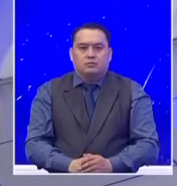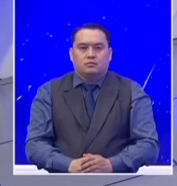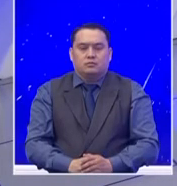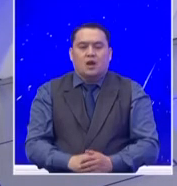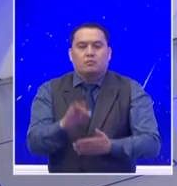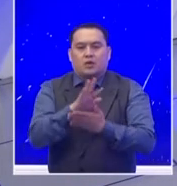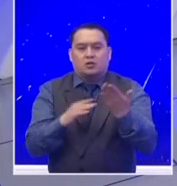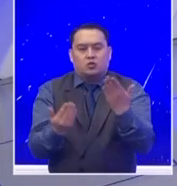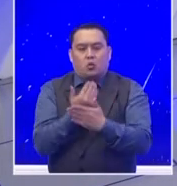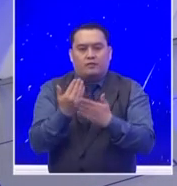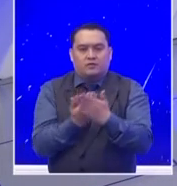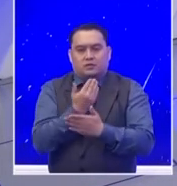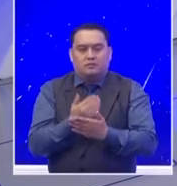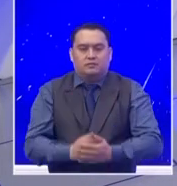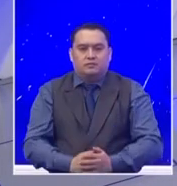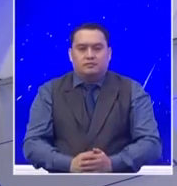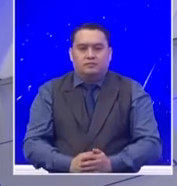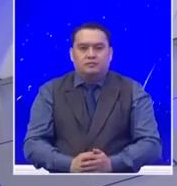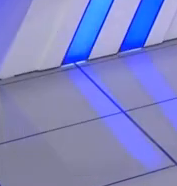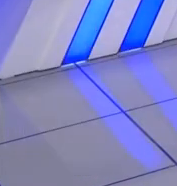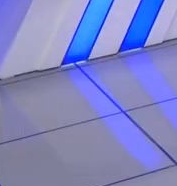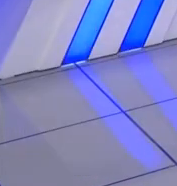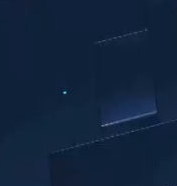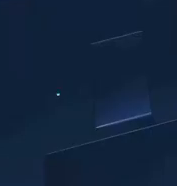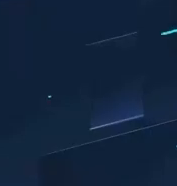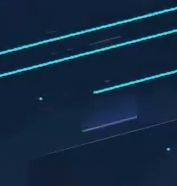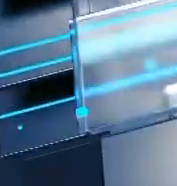Мы продолжаем наш выпуск. Смотрите далее.